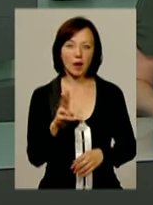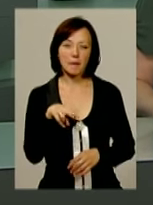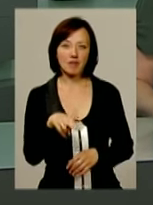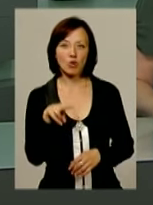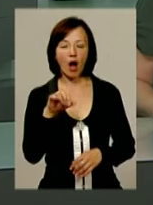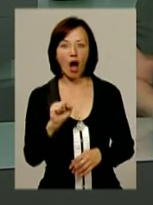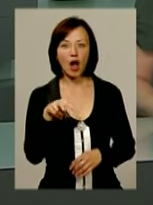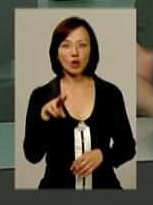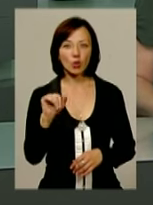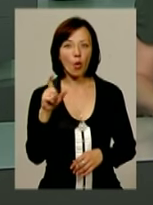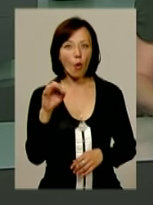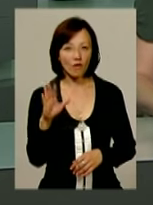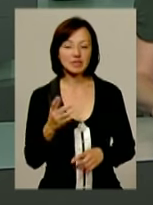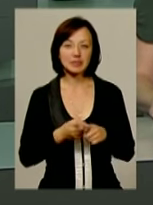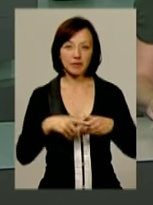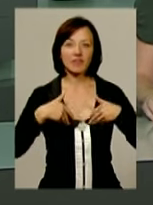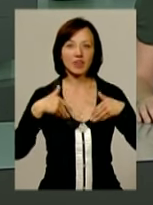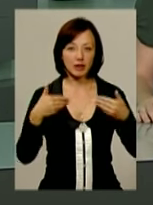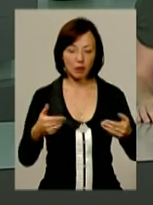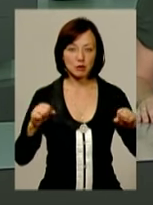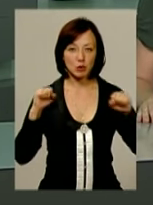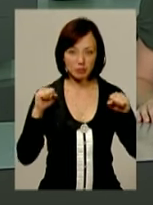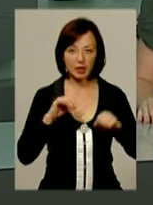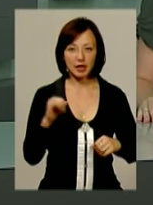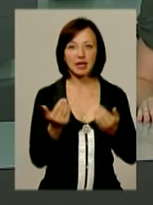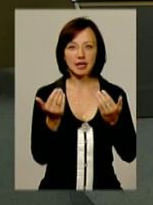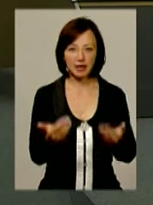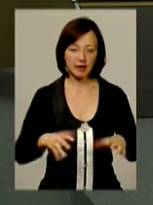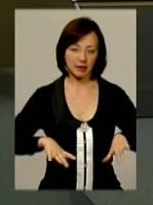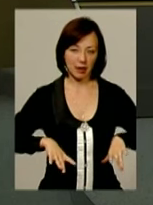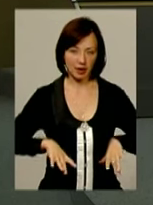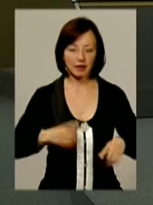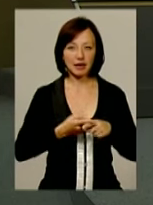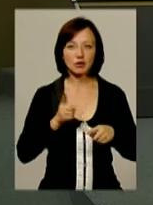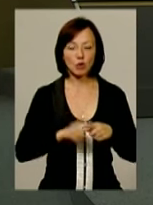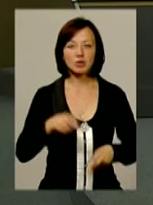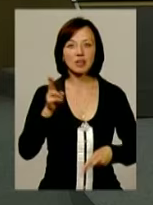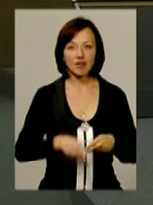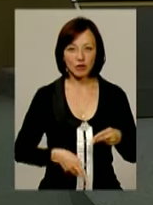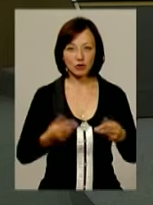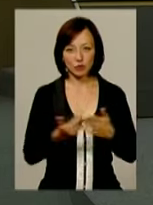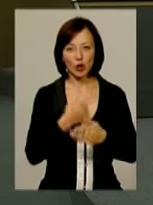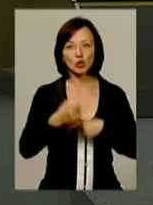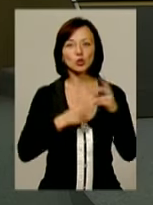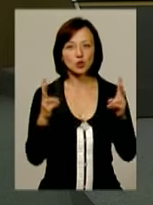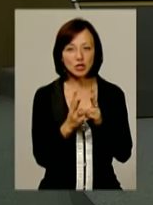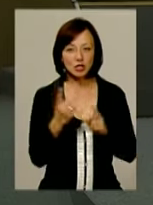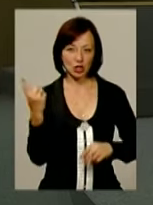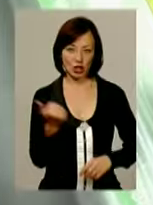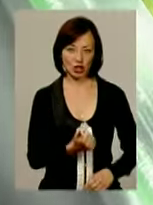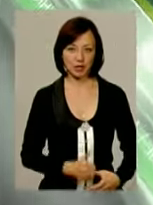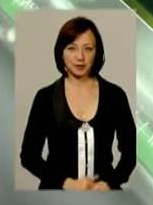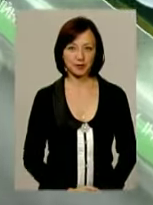Павлу Алтухову. Ще ми вітаємо і спортсменів, і їхніх наставників. І на цьому ми завершуємо наш випуск. До зустрічі за тиждень!